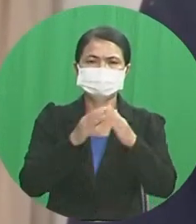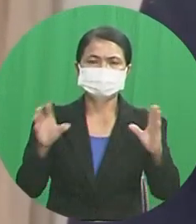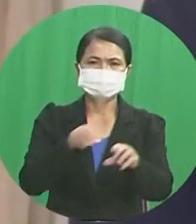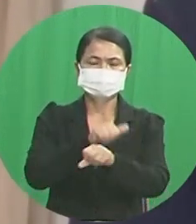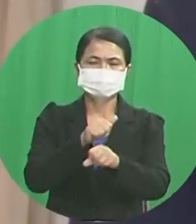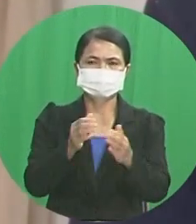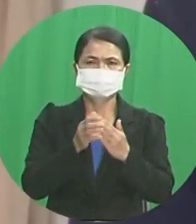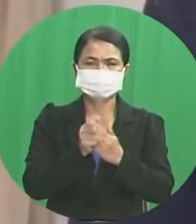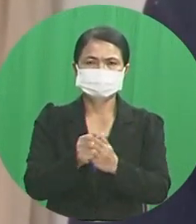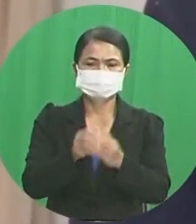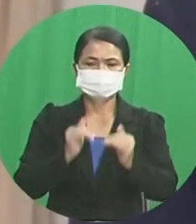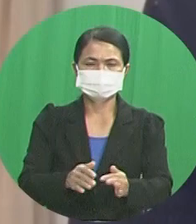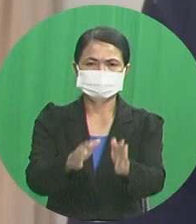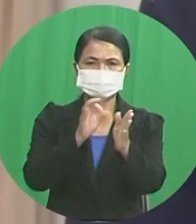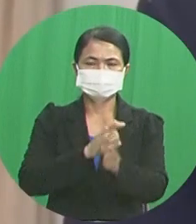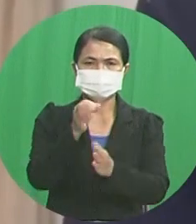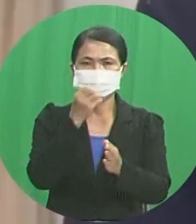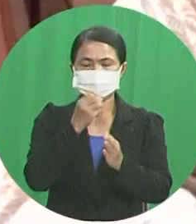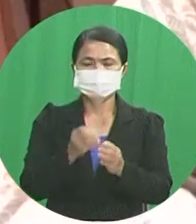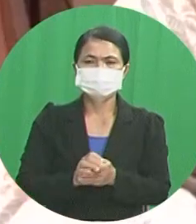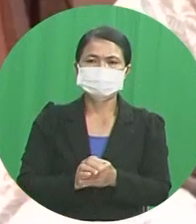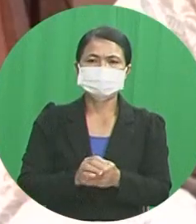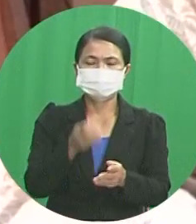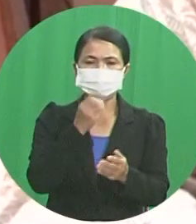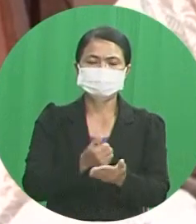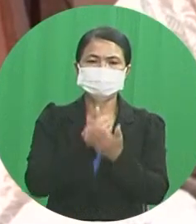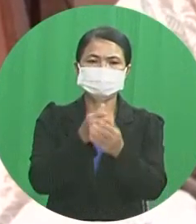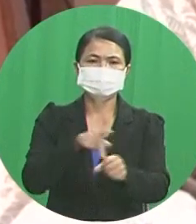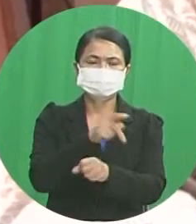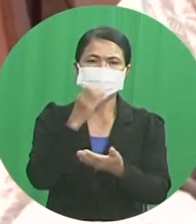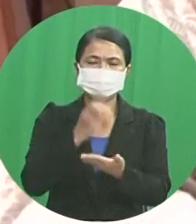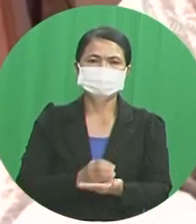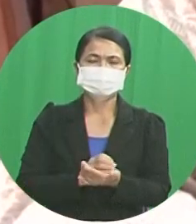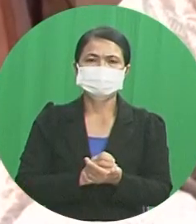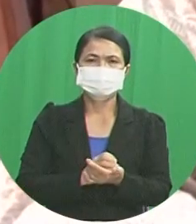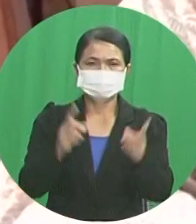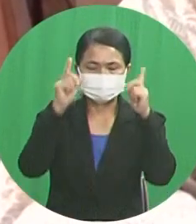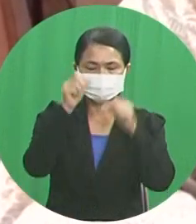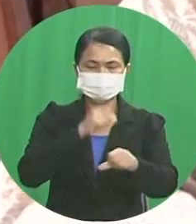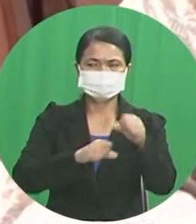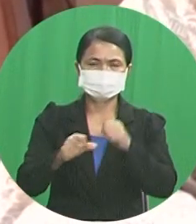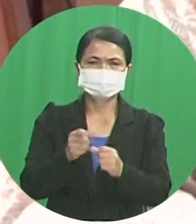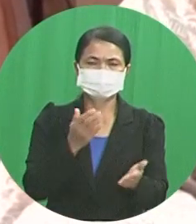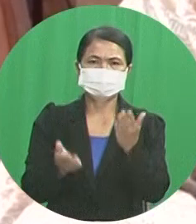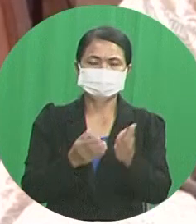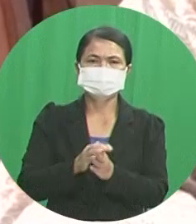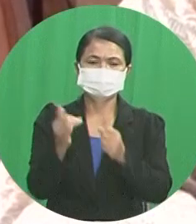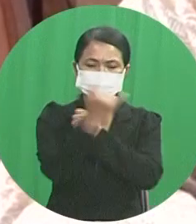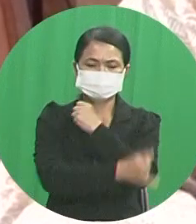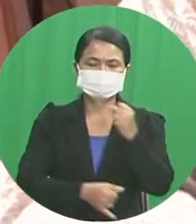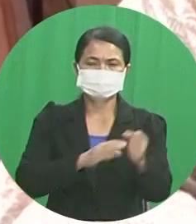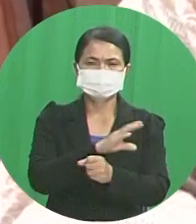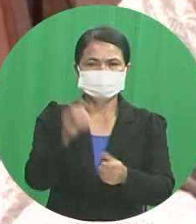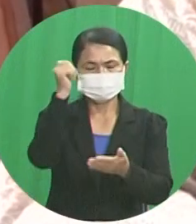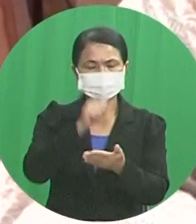ការងារដឹកនាំសម្រាប់សម្រួលវិស័យសន្តិសុខស្បៀងនិងអាហារូបត្ថម្ភខេត្តតាកែវឯកឧត្តមបន្តថាទោះបីប្រទេសកម្ពុជា